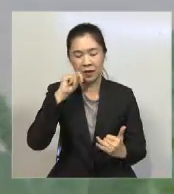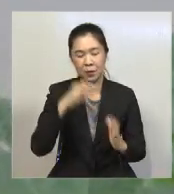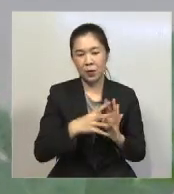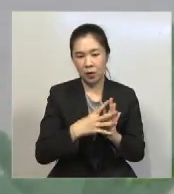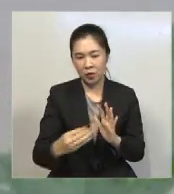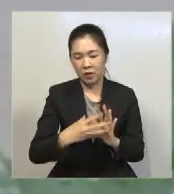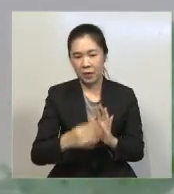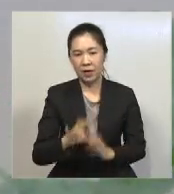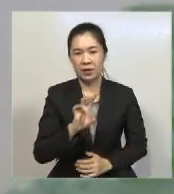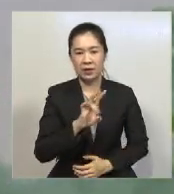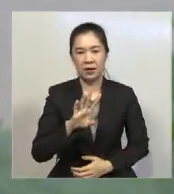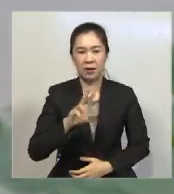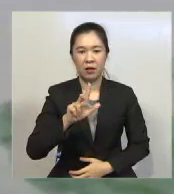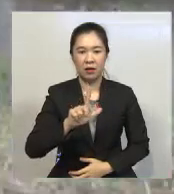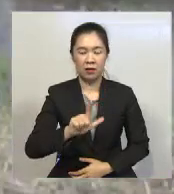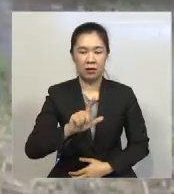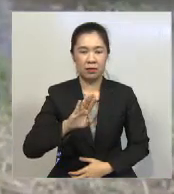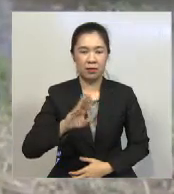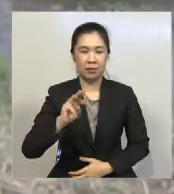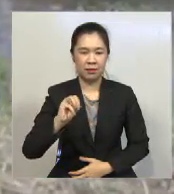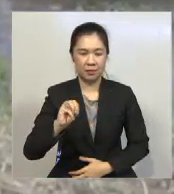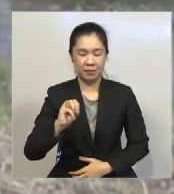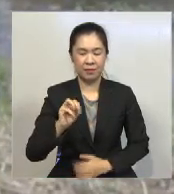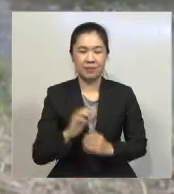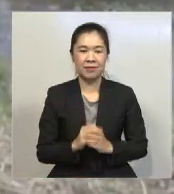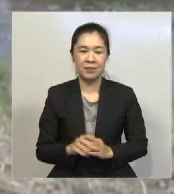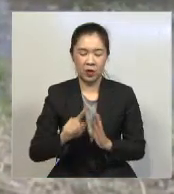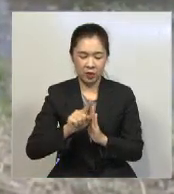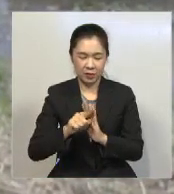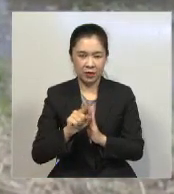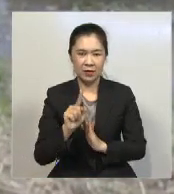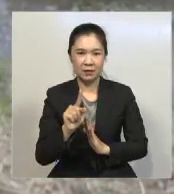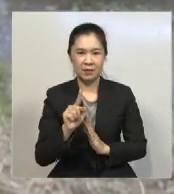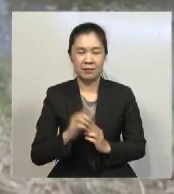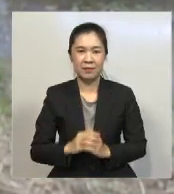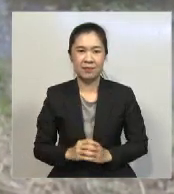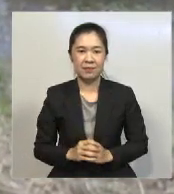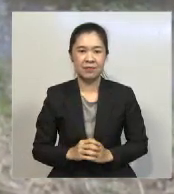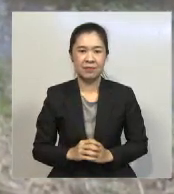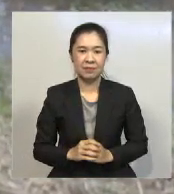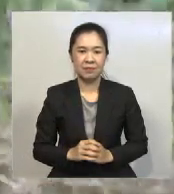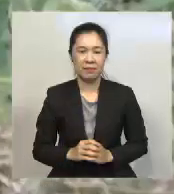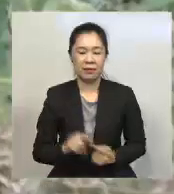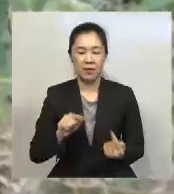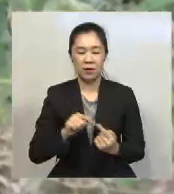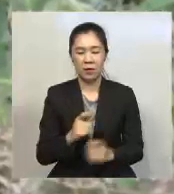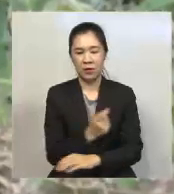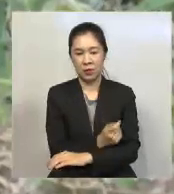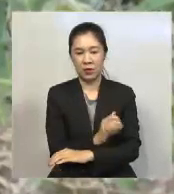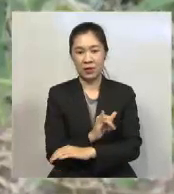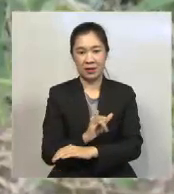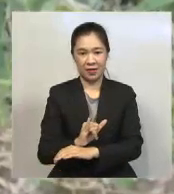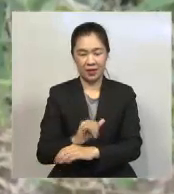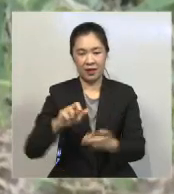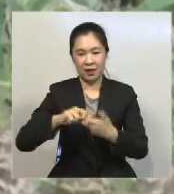อยู่ที่700ลูกบาศก์เมตรต่อวินาทีค่ะทำให้พื้นที่ลุ่มต่ำในจังหวัดพระนครศรีอยุธยาอาจจ